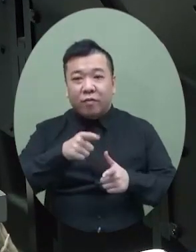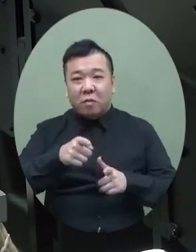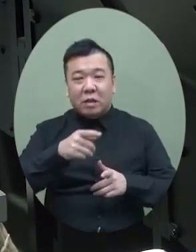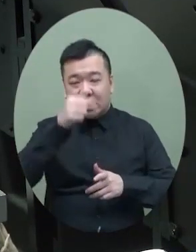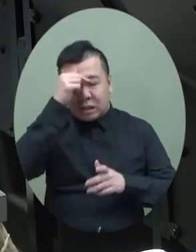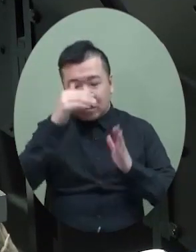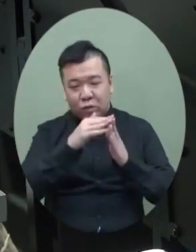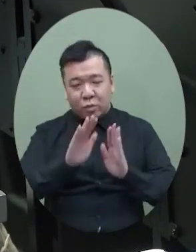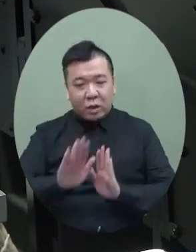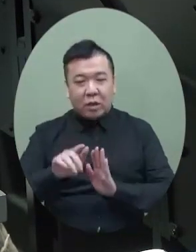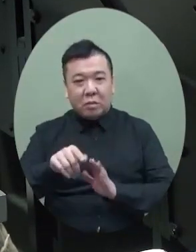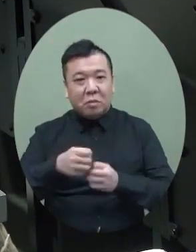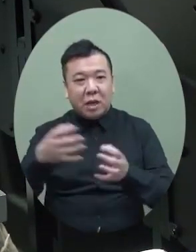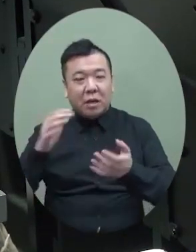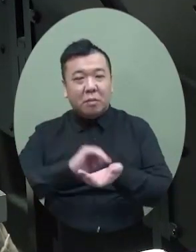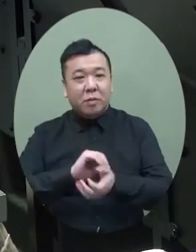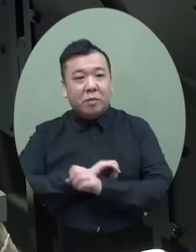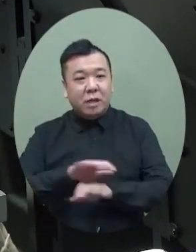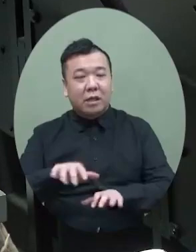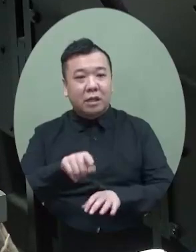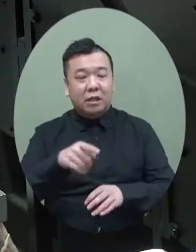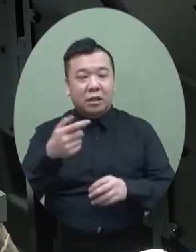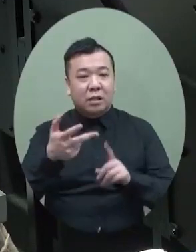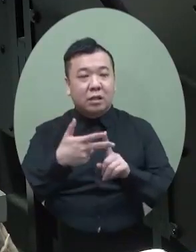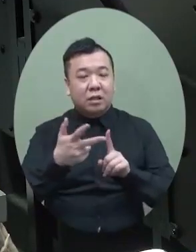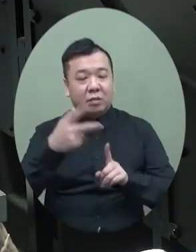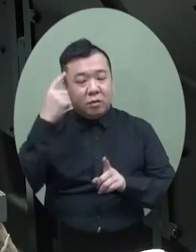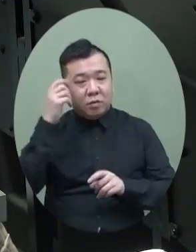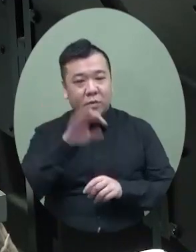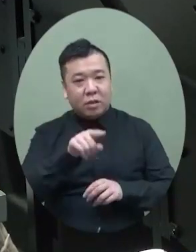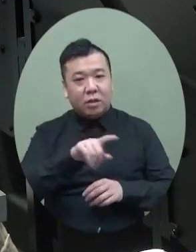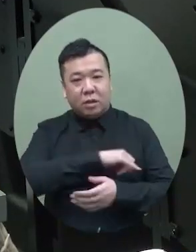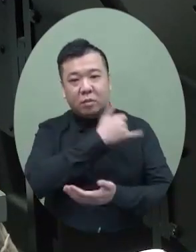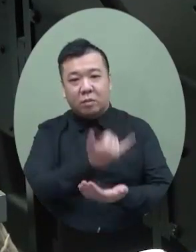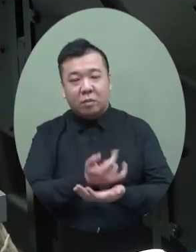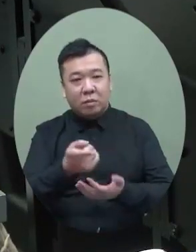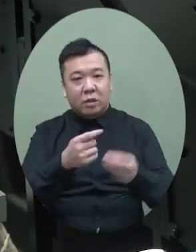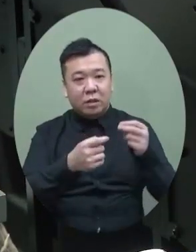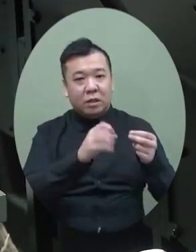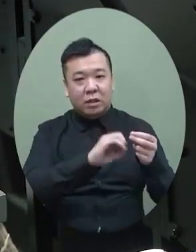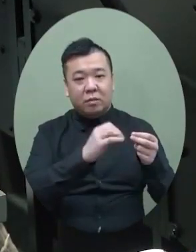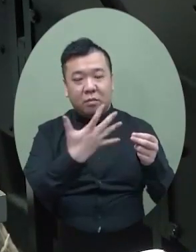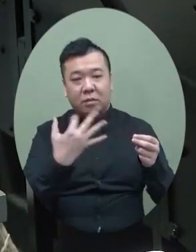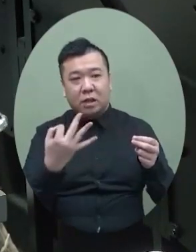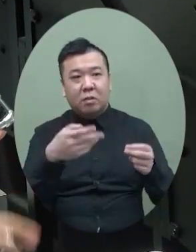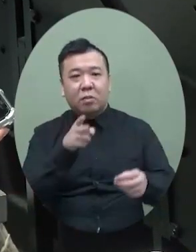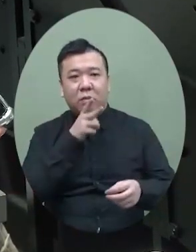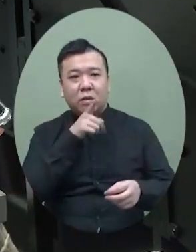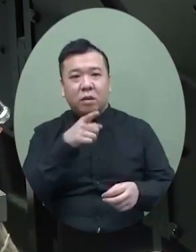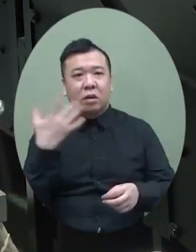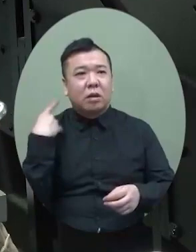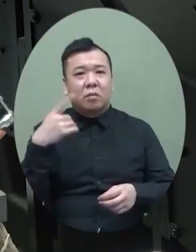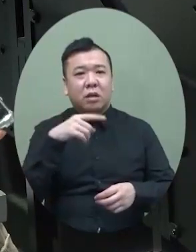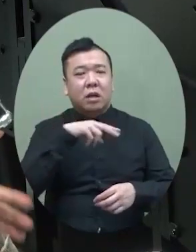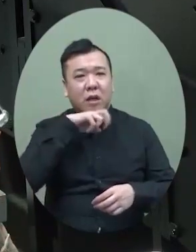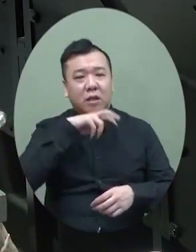爆發？第三都係想問翻今日離世嗰位7053，其實好似係昨天下午